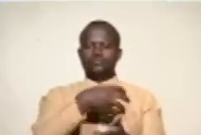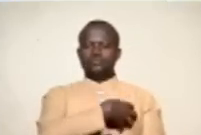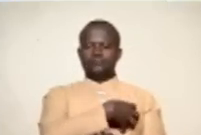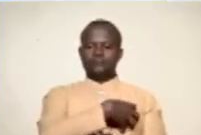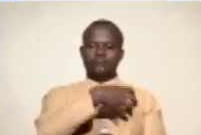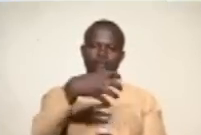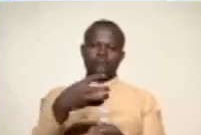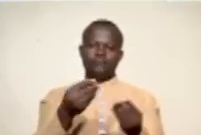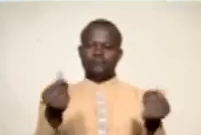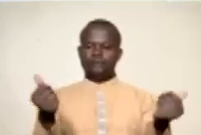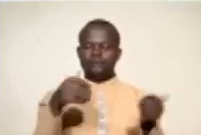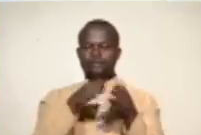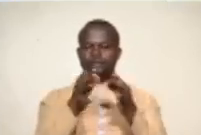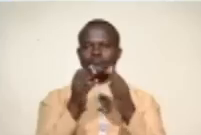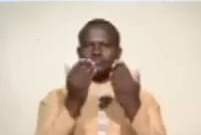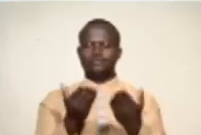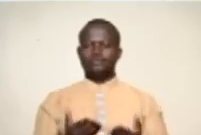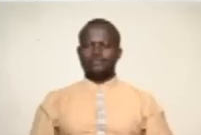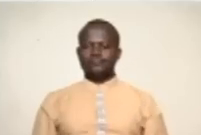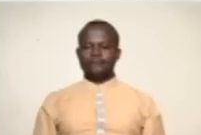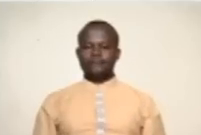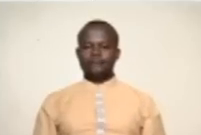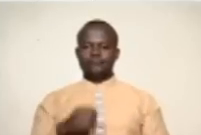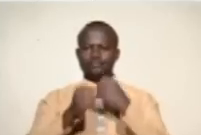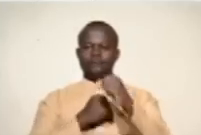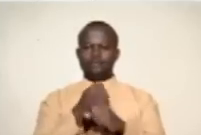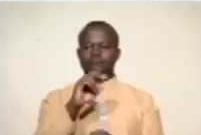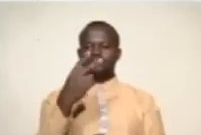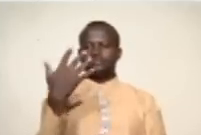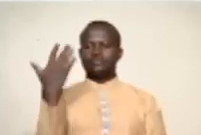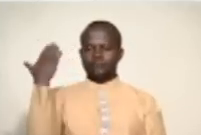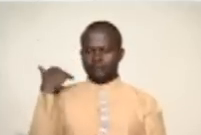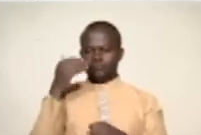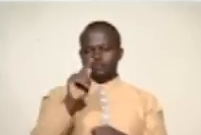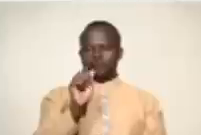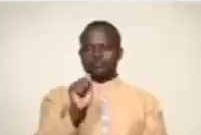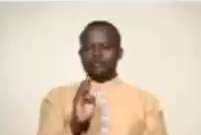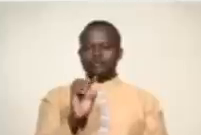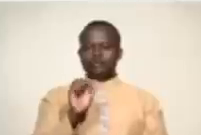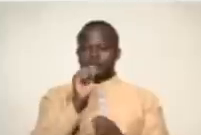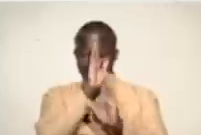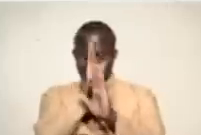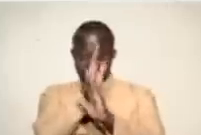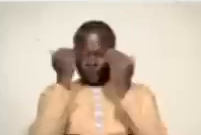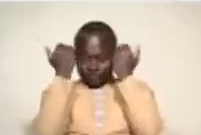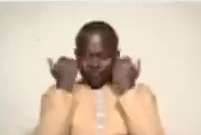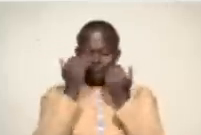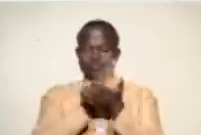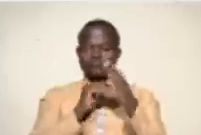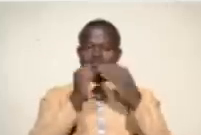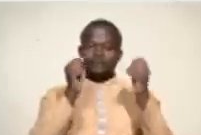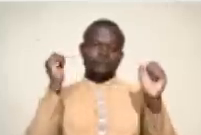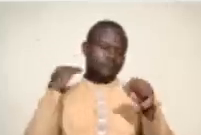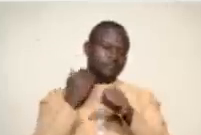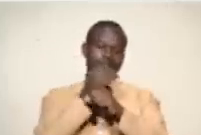imitungo yangijwe. Kalex Kabiruka. Mu myaka isaga 25 yashize Kabuga Félicien yihisha ubutabera, hari bamwe mu barokotse